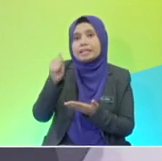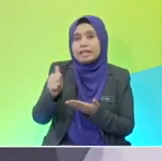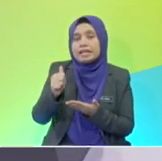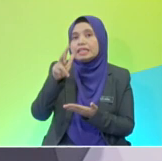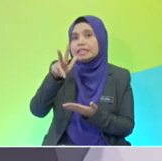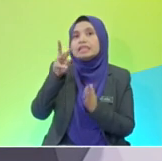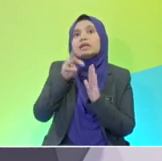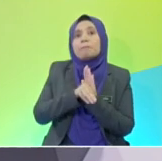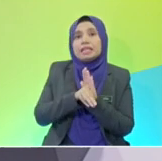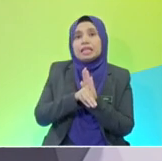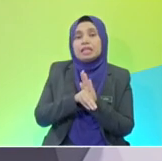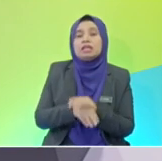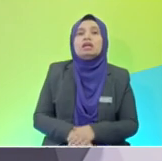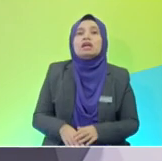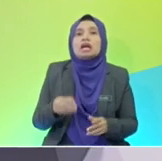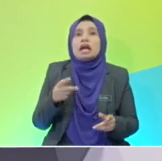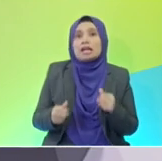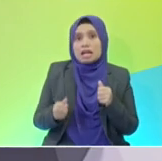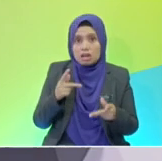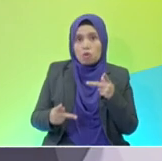Mini ah jadi